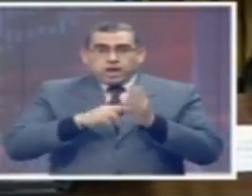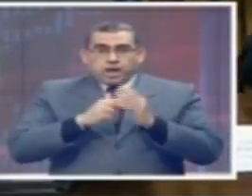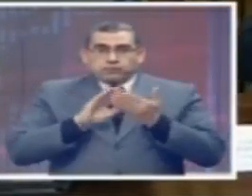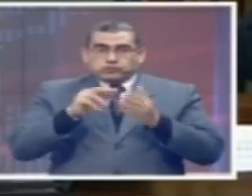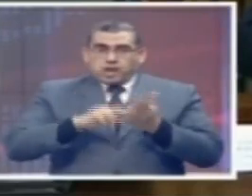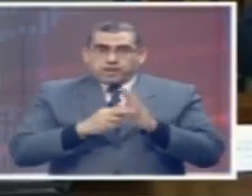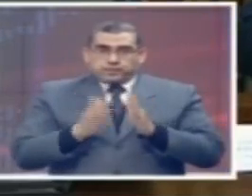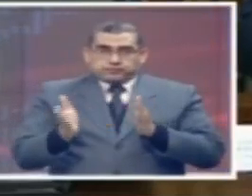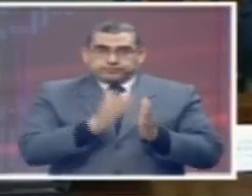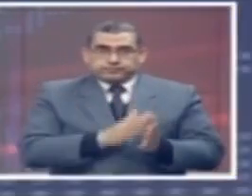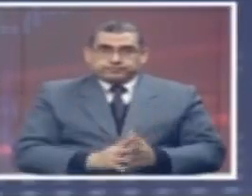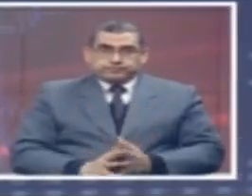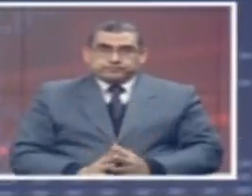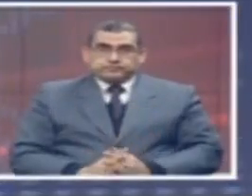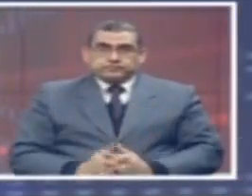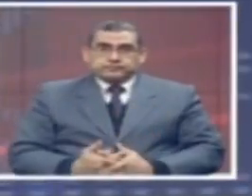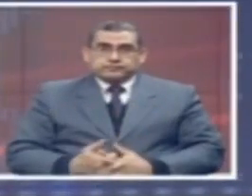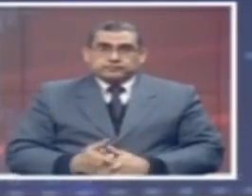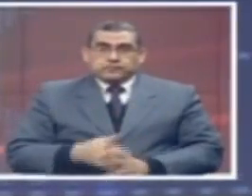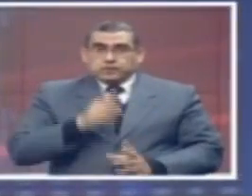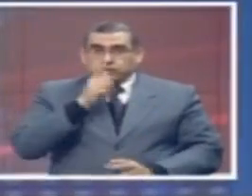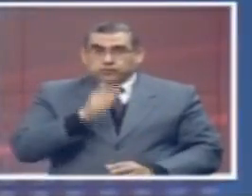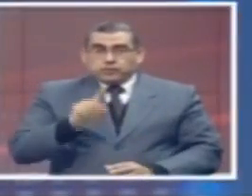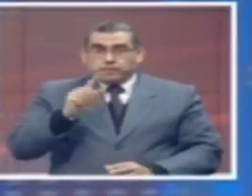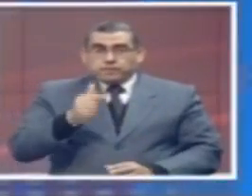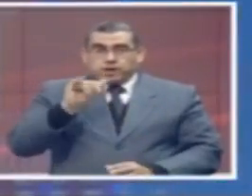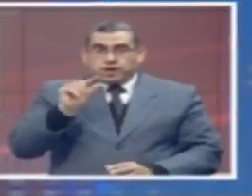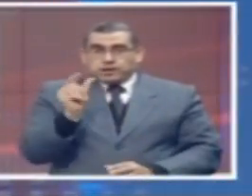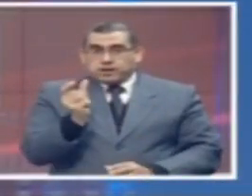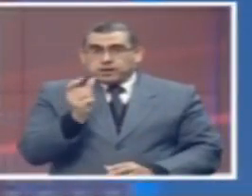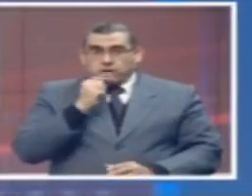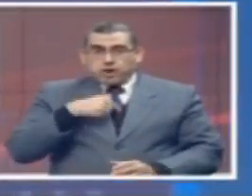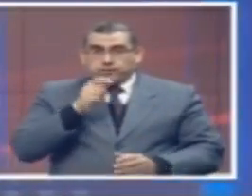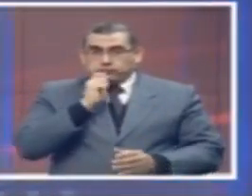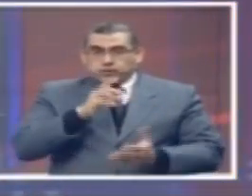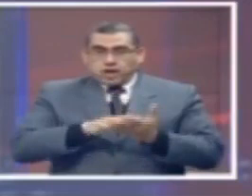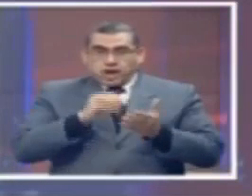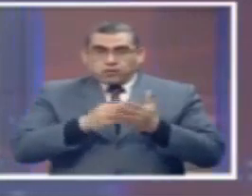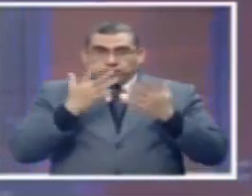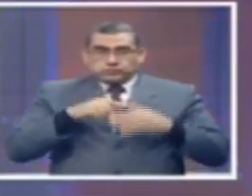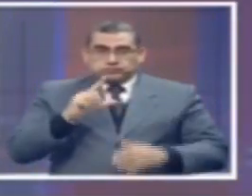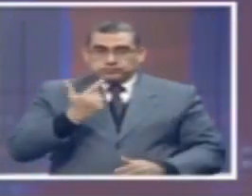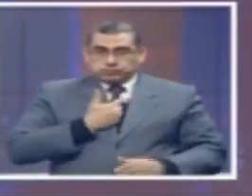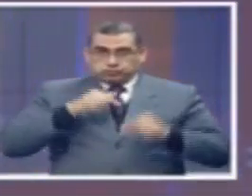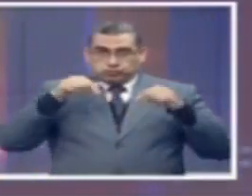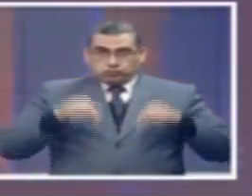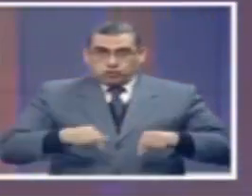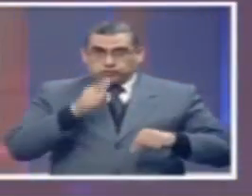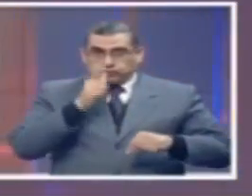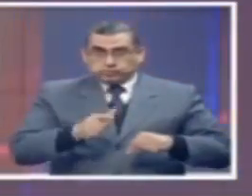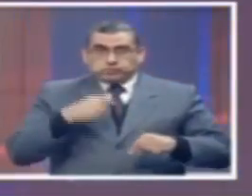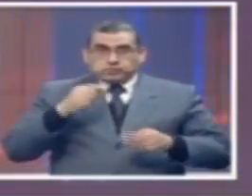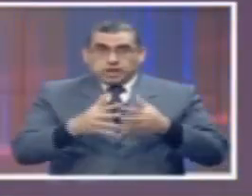جائحة كورونا. وقد أكد بايدن في أول كلمة له عقب تسلمه مهام منصبه